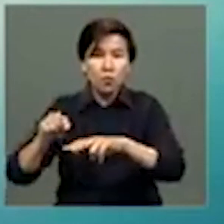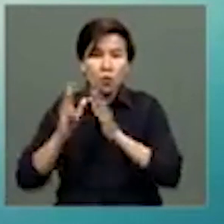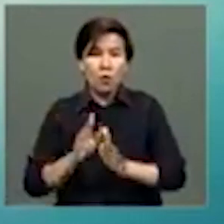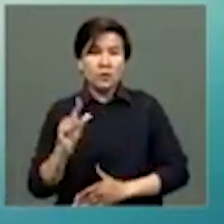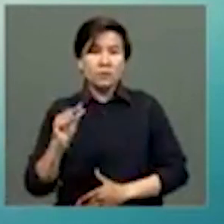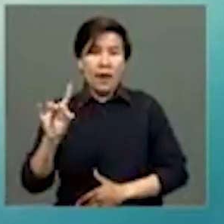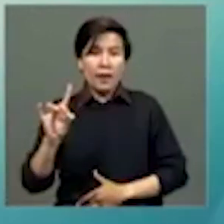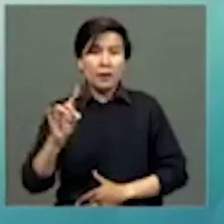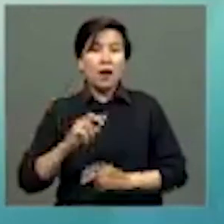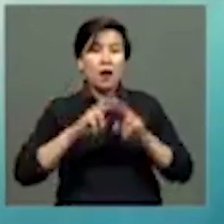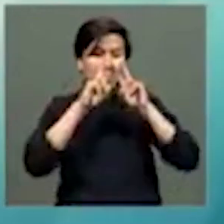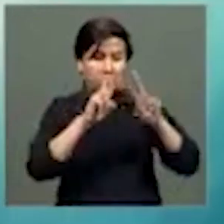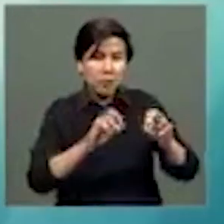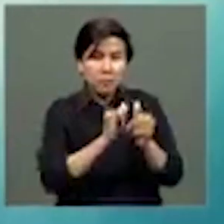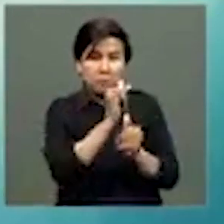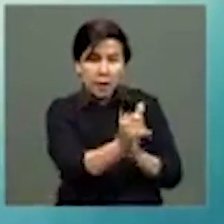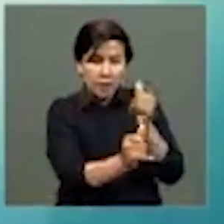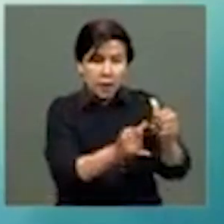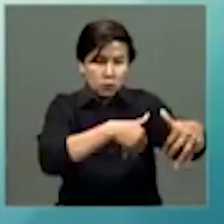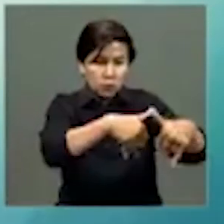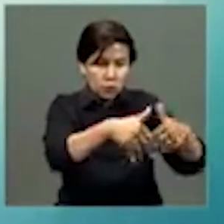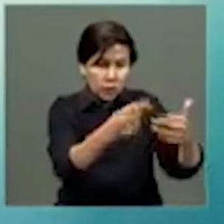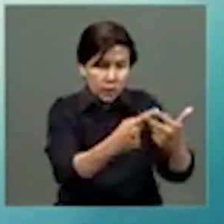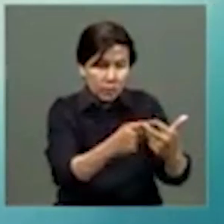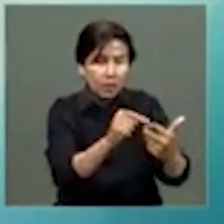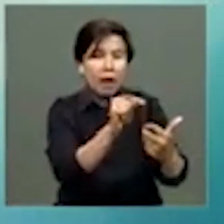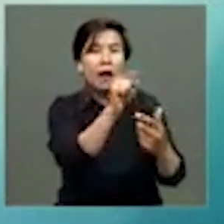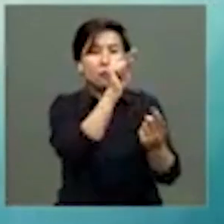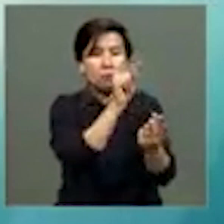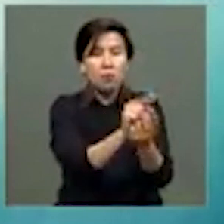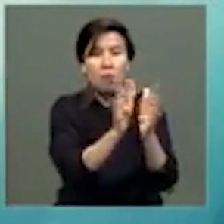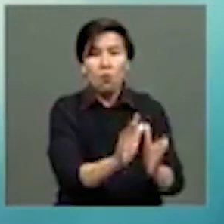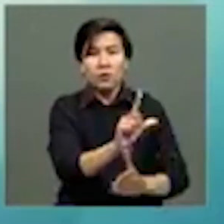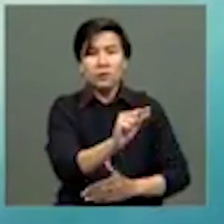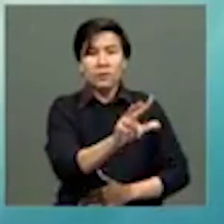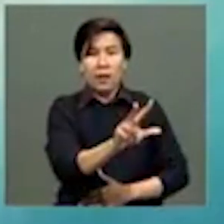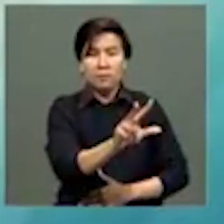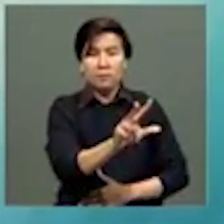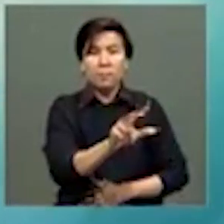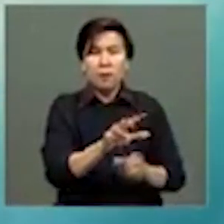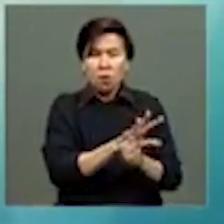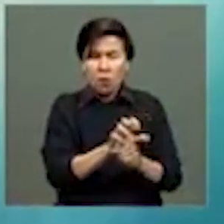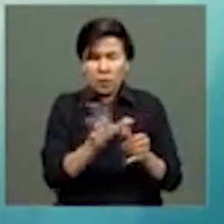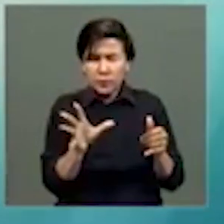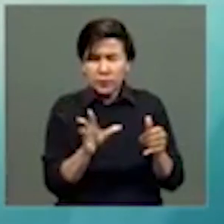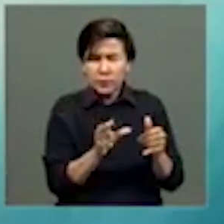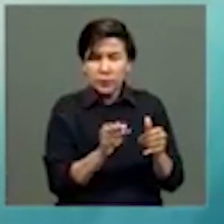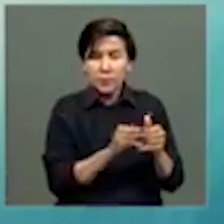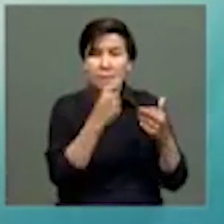นหาเชิงรุกในชุมชน23รายค่ะในจำนวนนี้นะคะเป็นผู้ป่วยสะสมถ้านับตั้งแต่